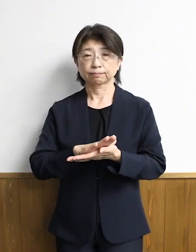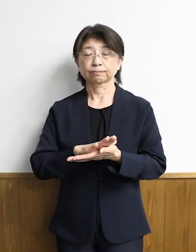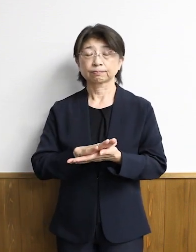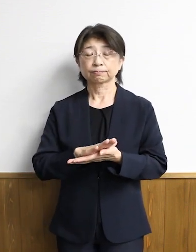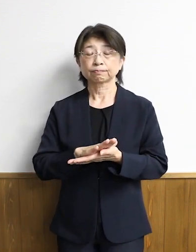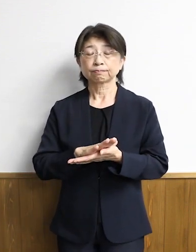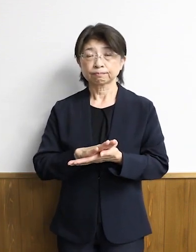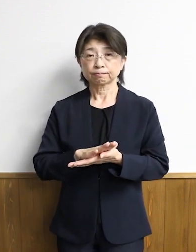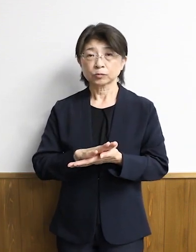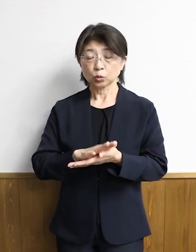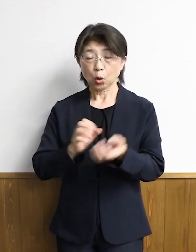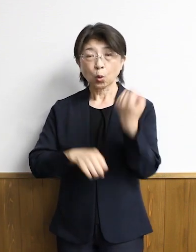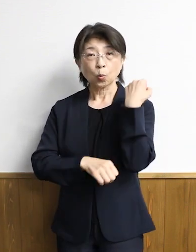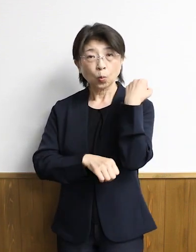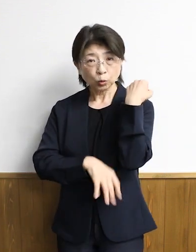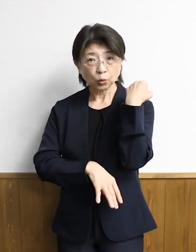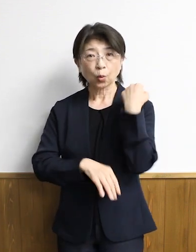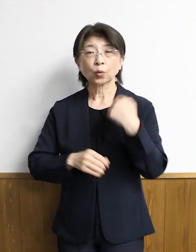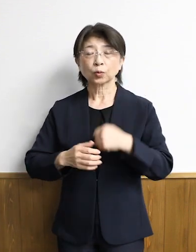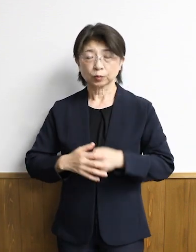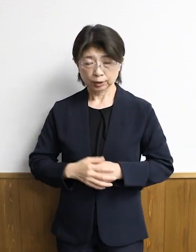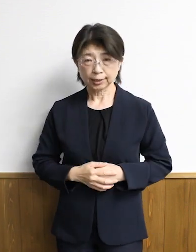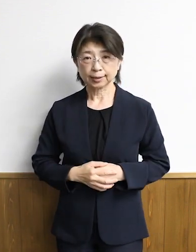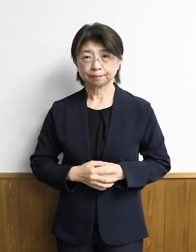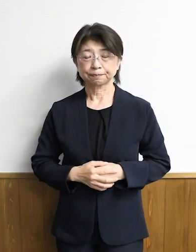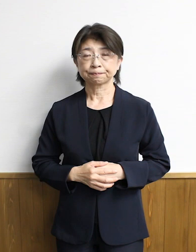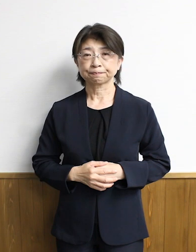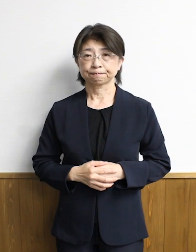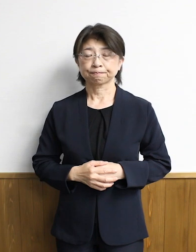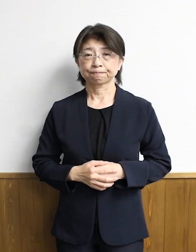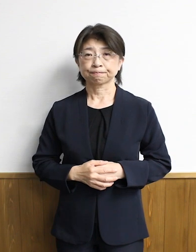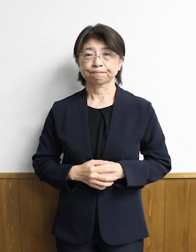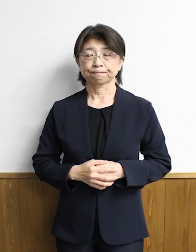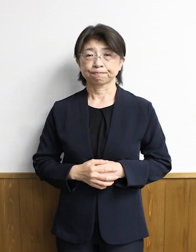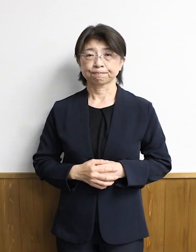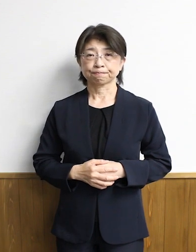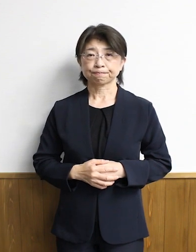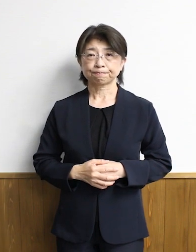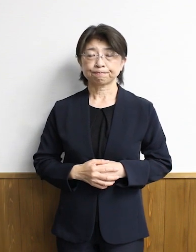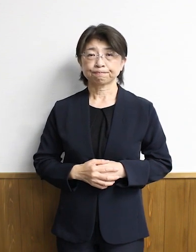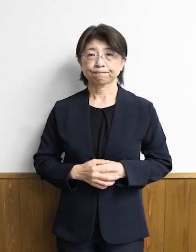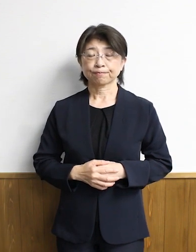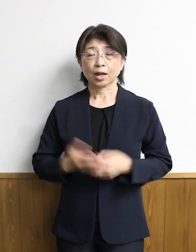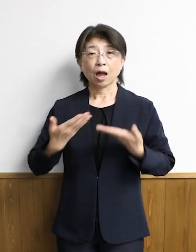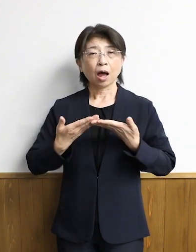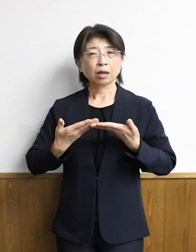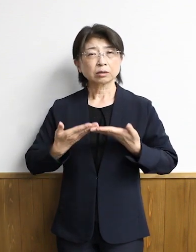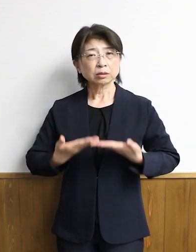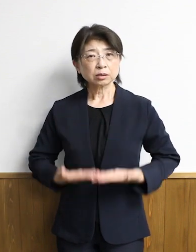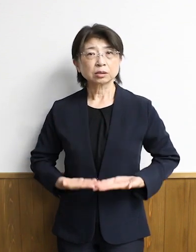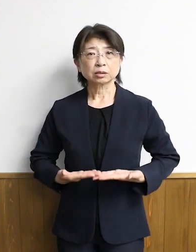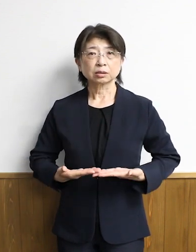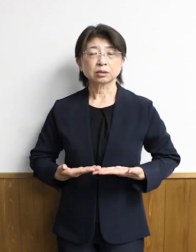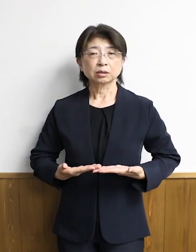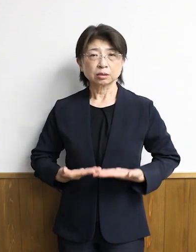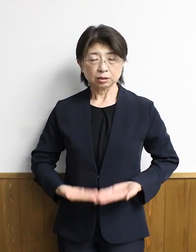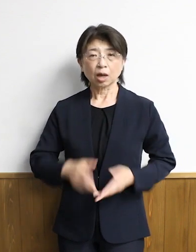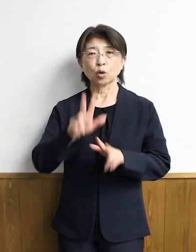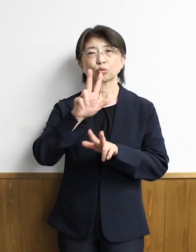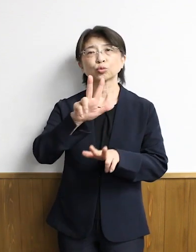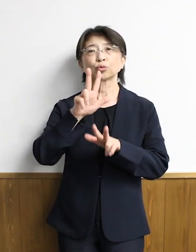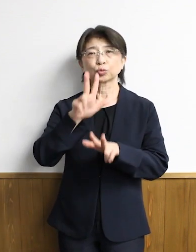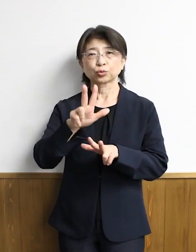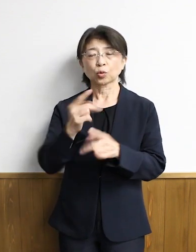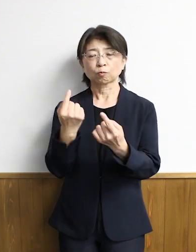捉え資料1に示した趣旨経緯などにより安心復ネットの改定を進め